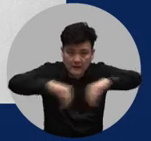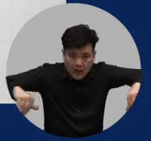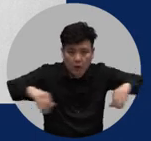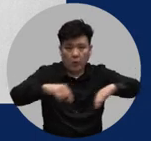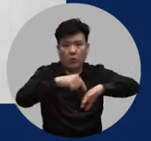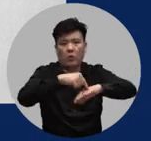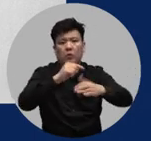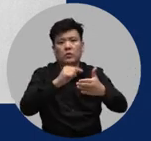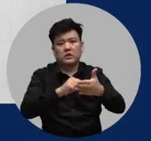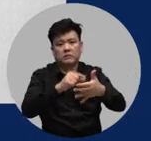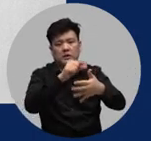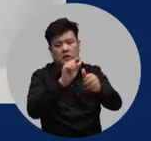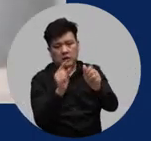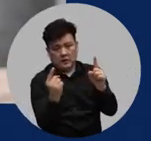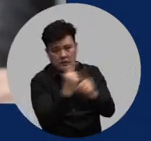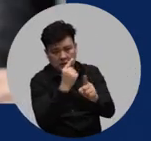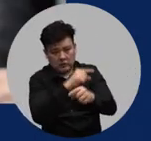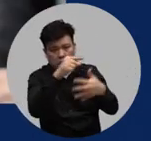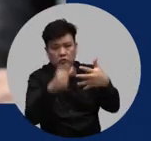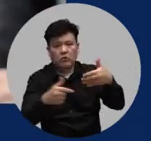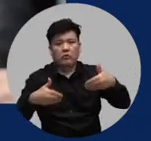프로그램이 필요합니다.